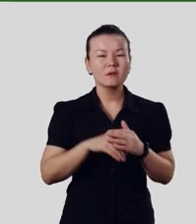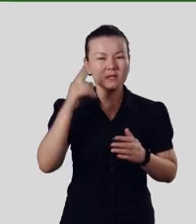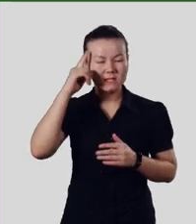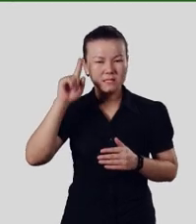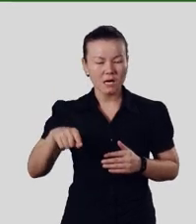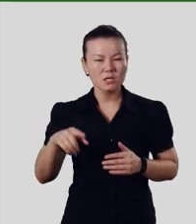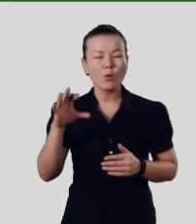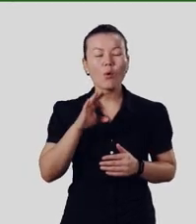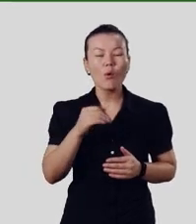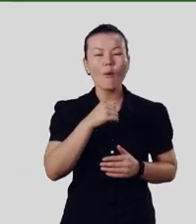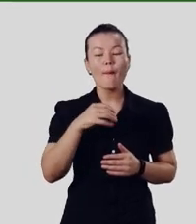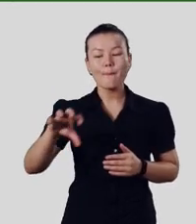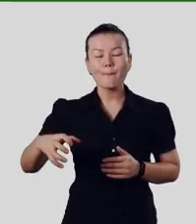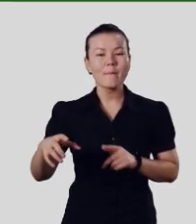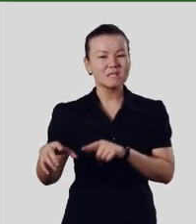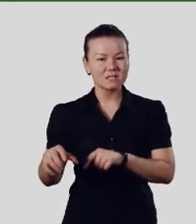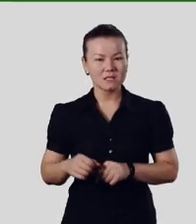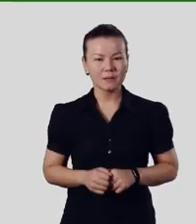знания о материке.